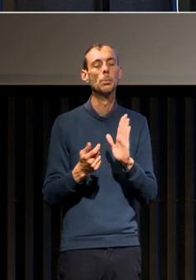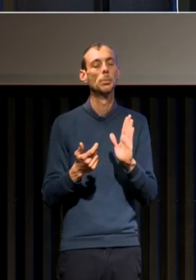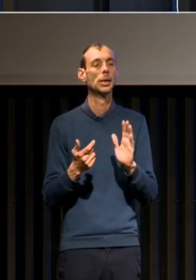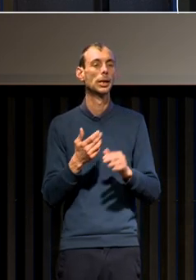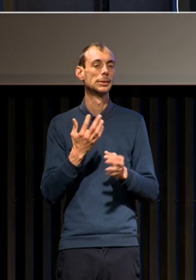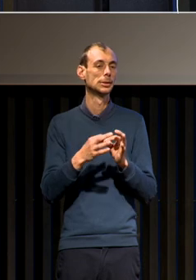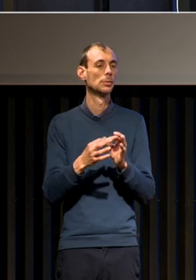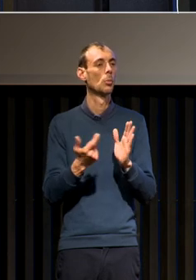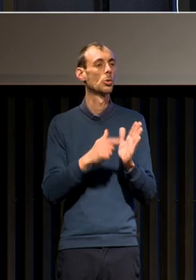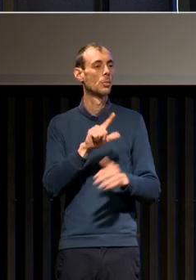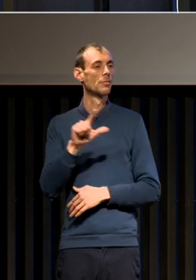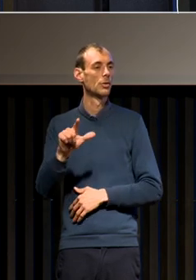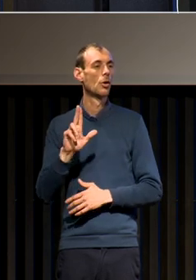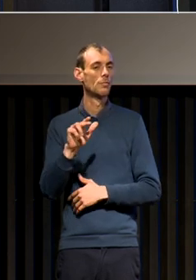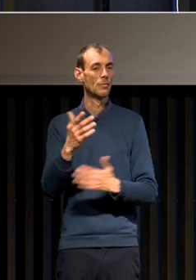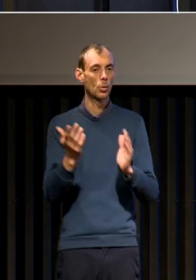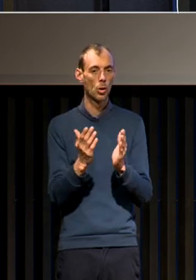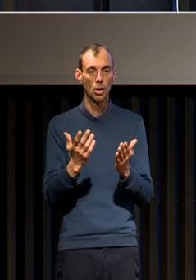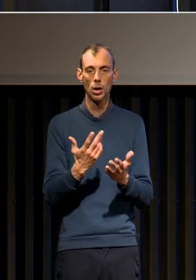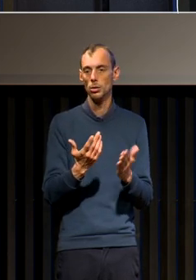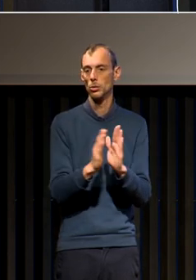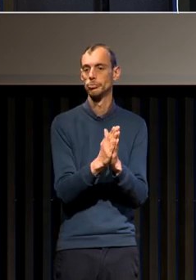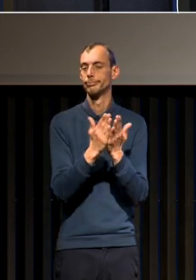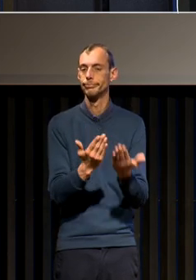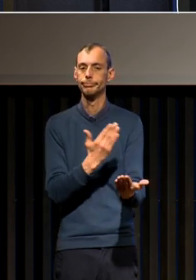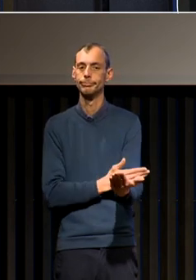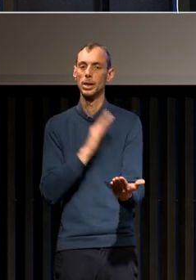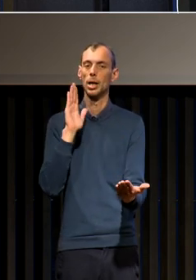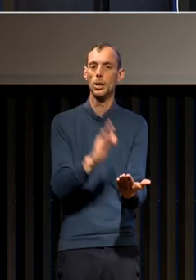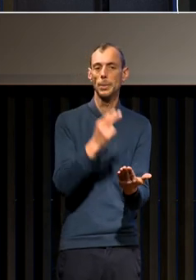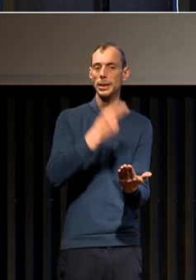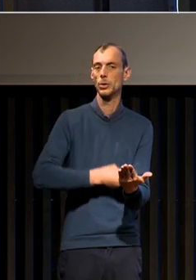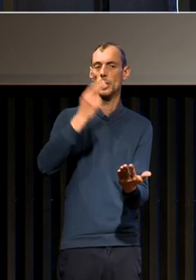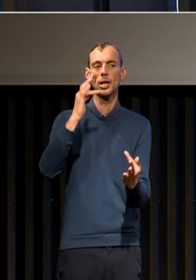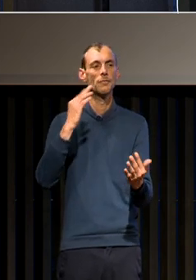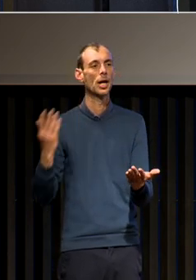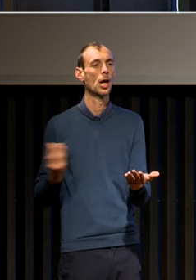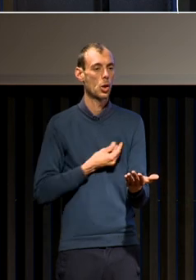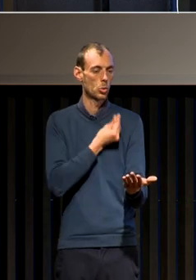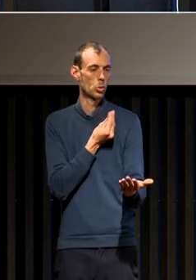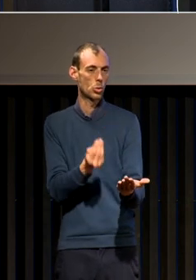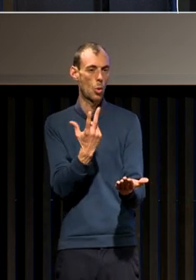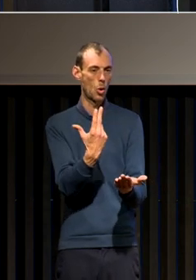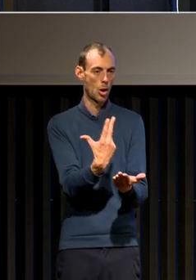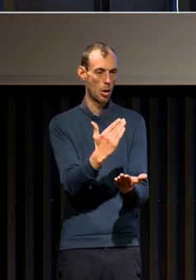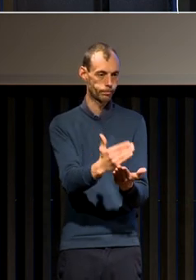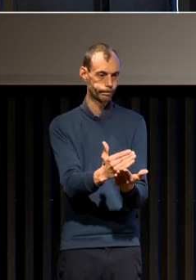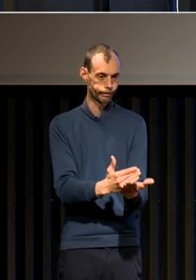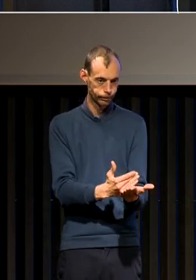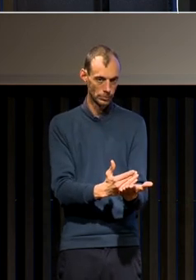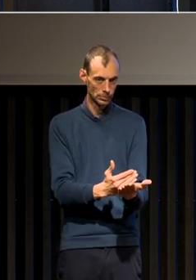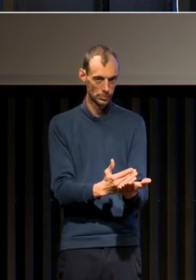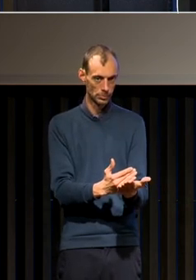des dons, tenu par l'Agence de la biomédecine. Donc nous allons devoir donner à ce registre toutes